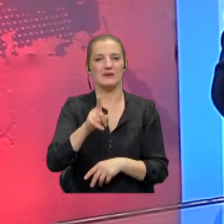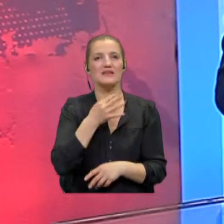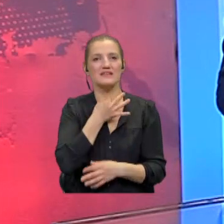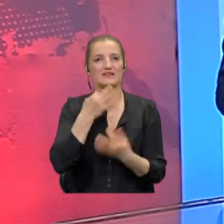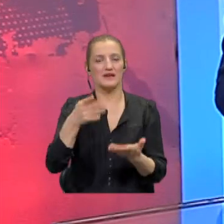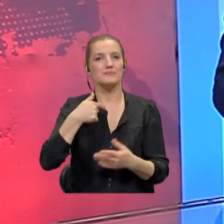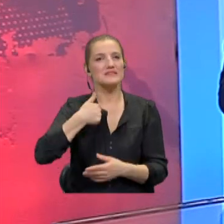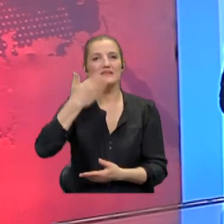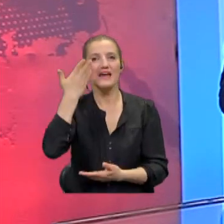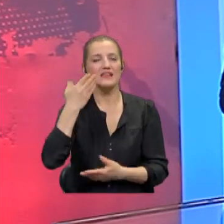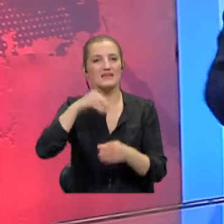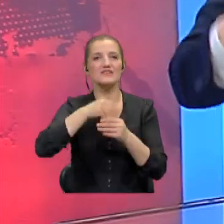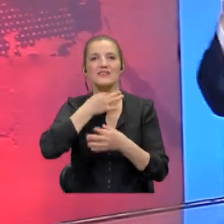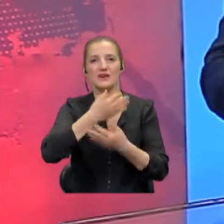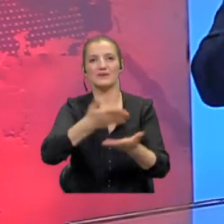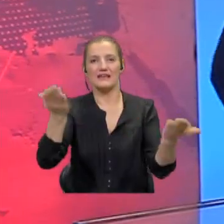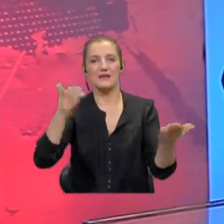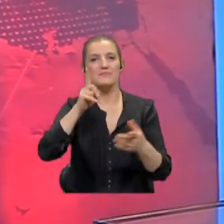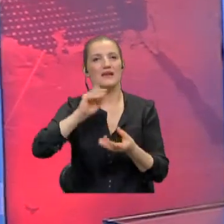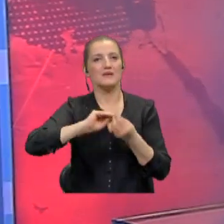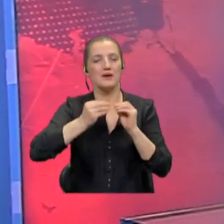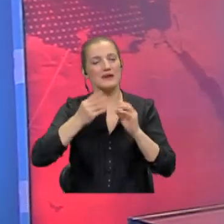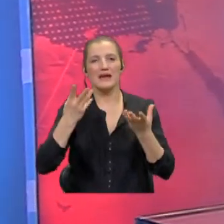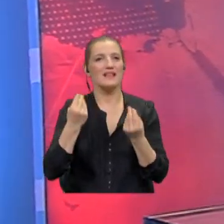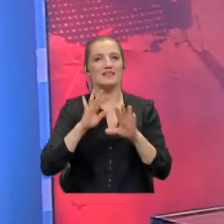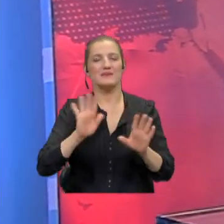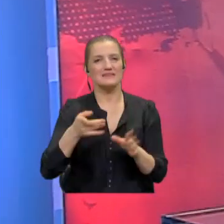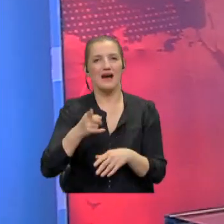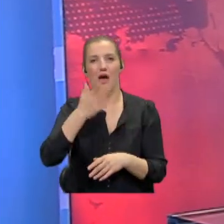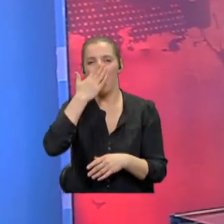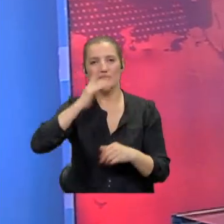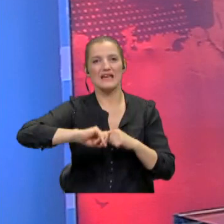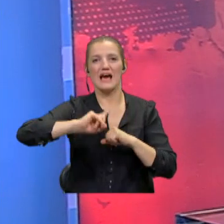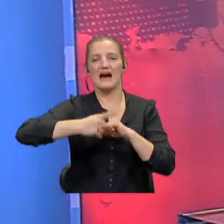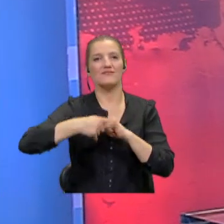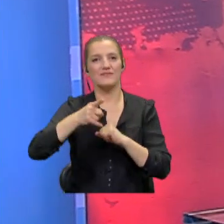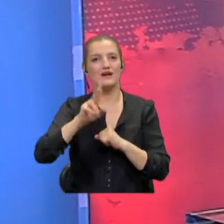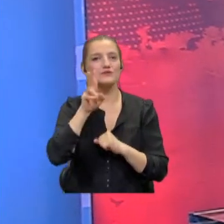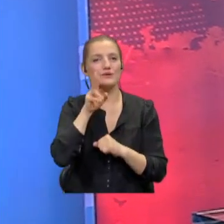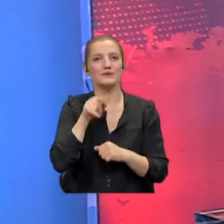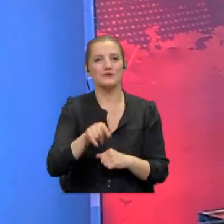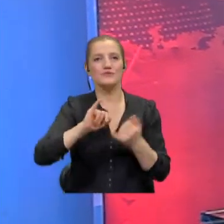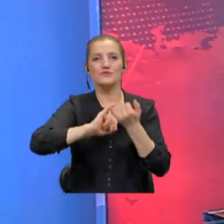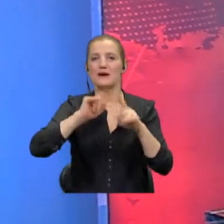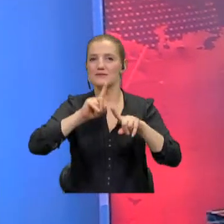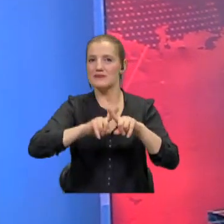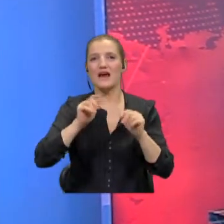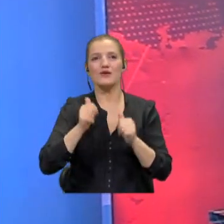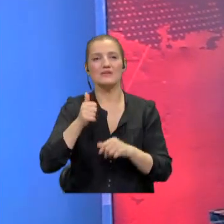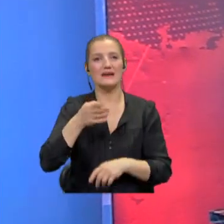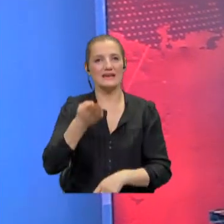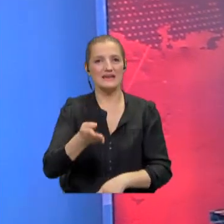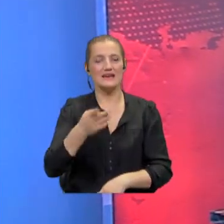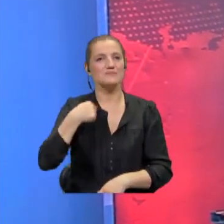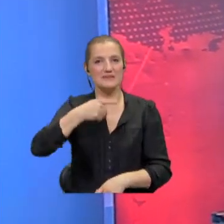mü sizlere bizi izlediğiniz için teşekkür ederiz bir aksilik bir mani olmazsa Önümüzdeki hafta sonunda Cumartesi ve Pazar